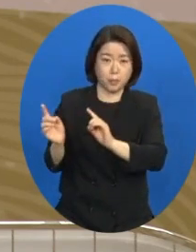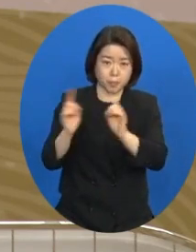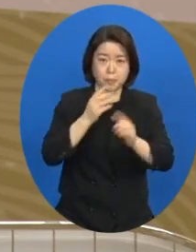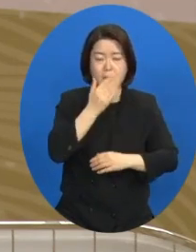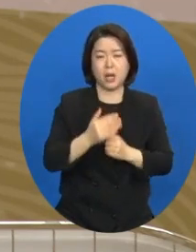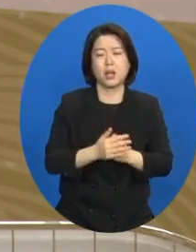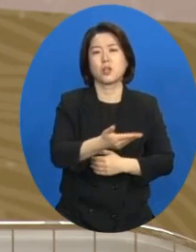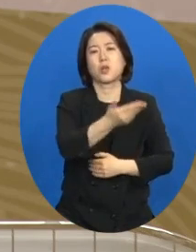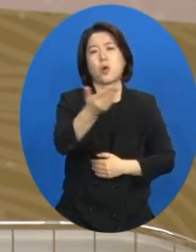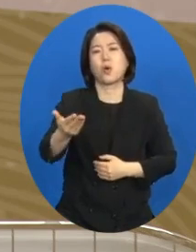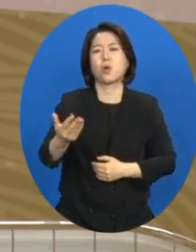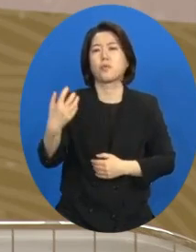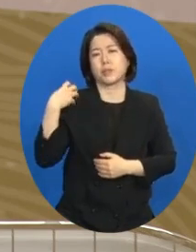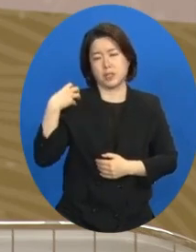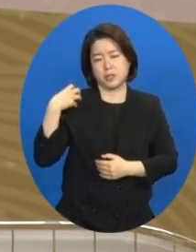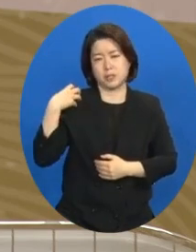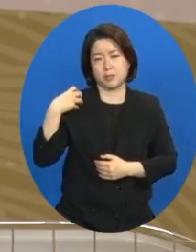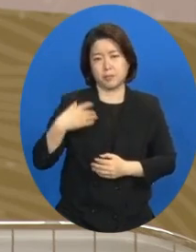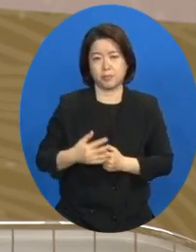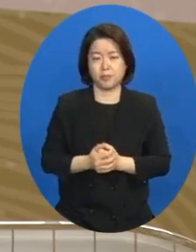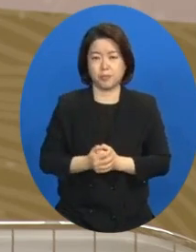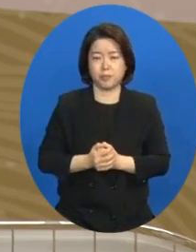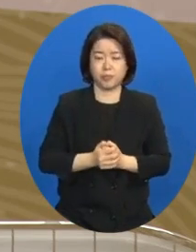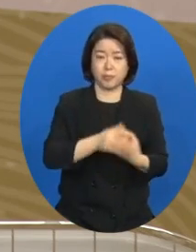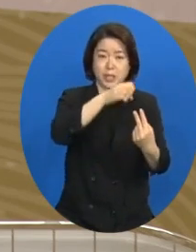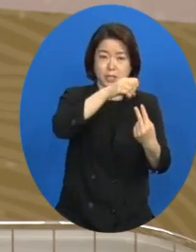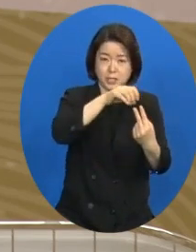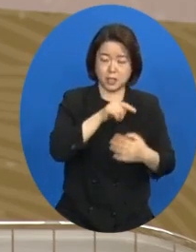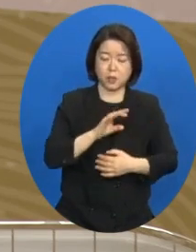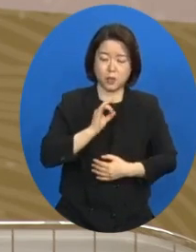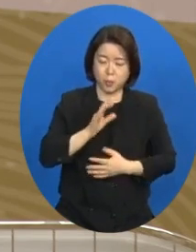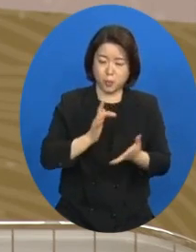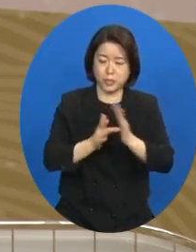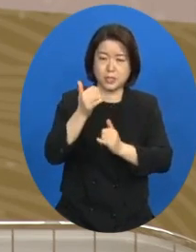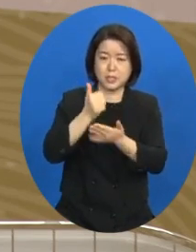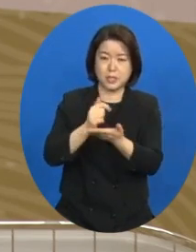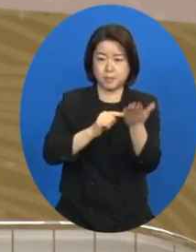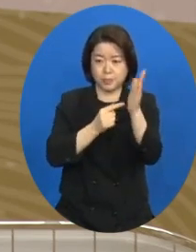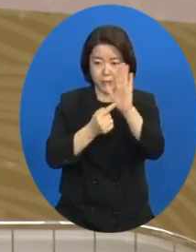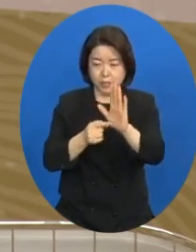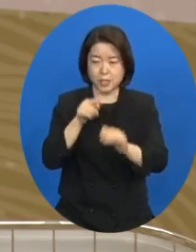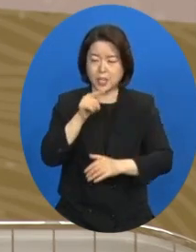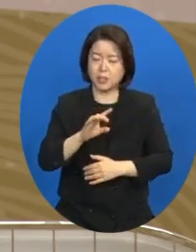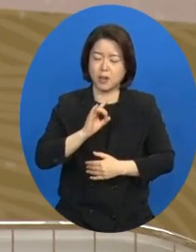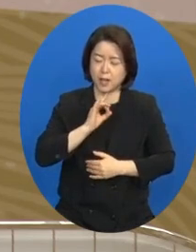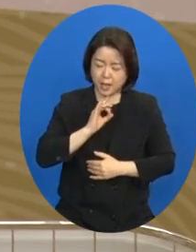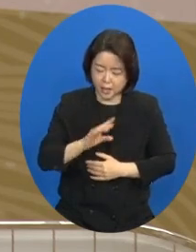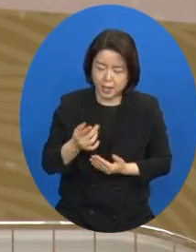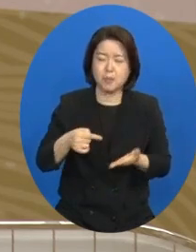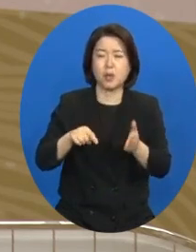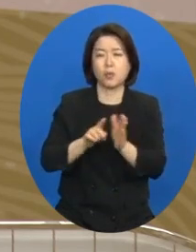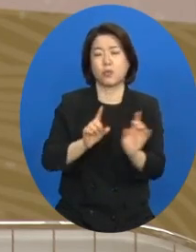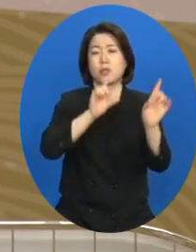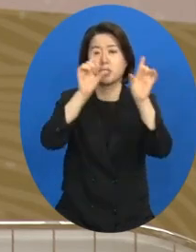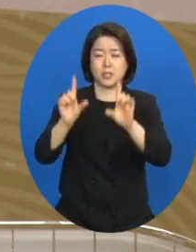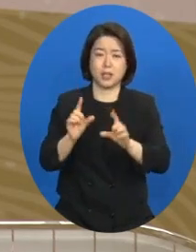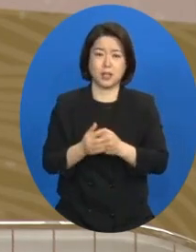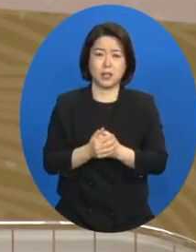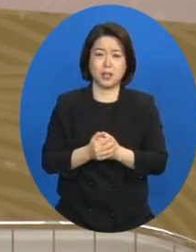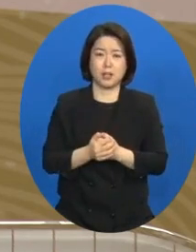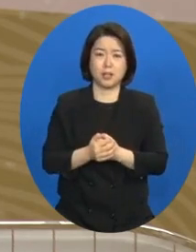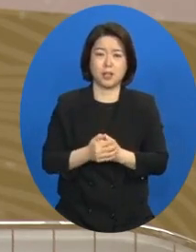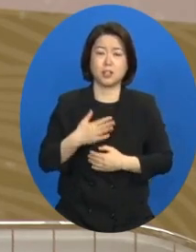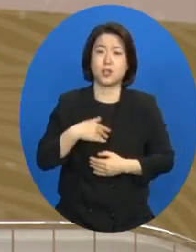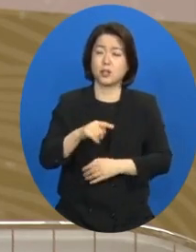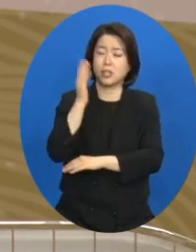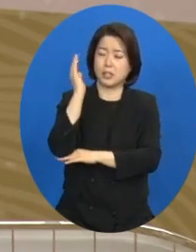역할이에요 3 대화는 오직 예수님 드러내는 것 하나를 위해 살았어요 저는 이